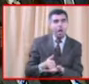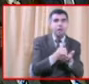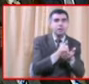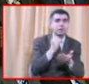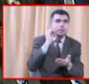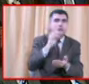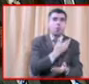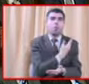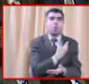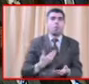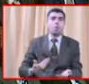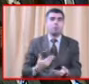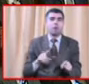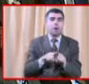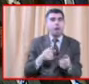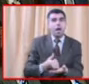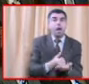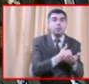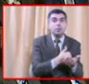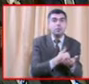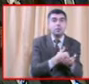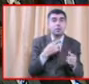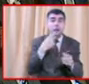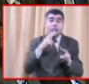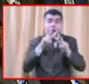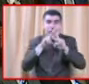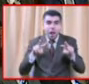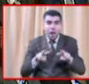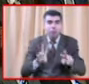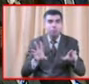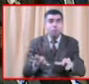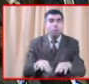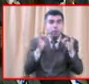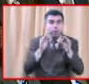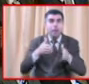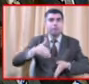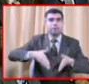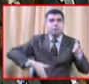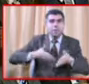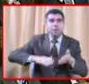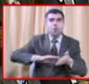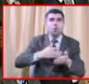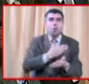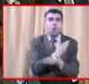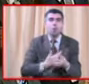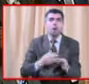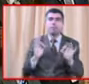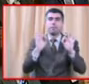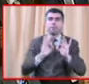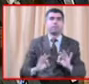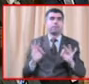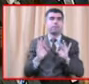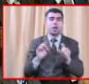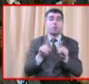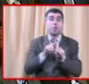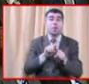البنيات التحتيه في بعض المناطق وعدم المراقبه ديالها. وكنا وضعنا واحد السؤال كتابي وجاوبنا عليه السيد وزير التجهيز